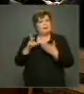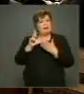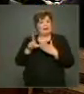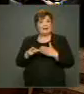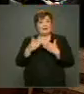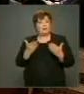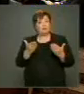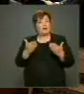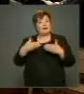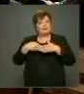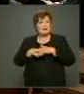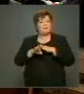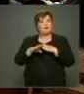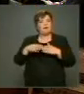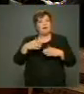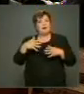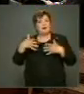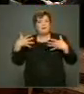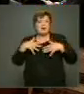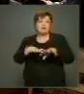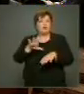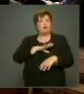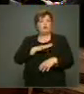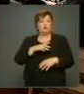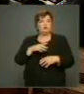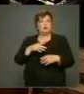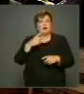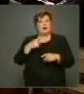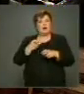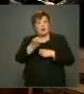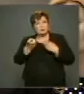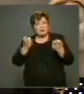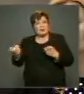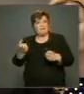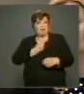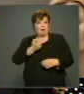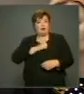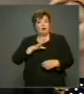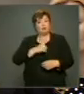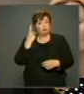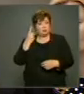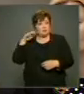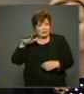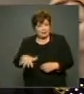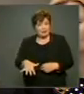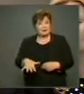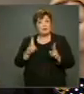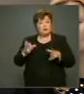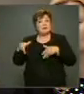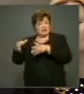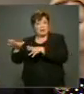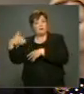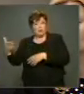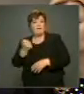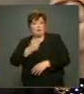infraverkostolla noin miljardin verran velkaa rautateillä ja saman verran sitten tiestöllä. Eli kyllä